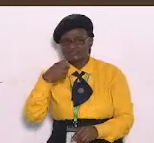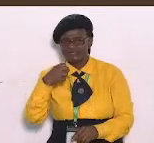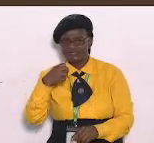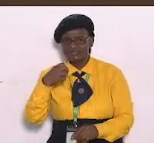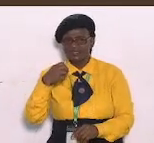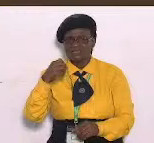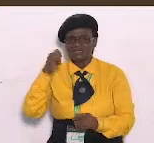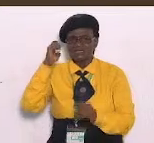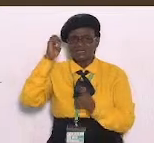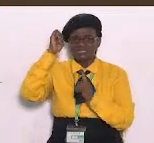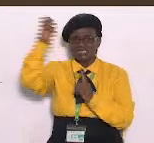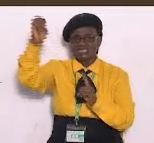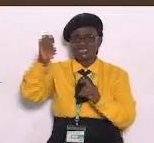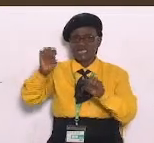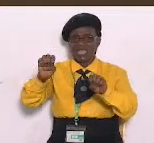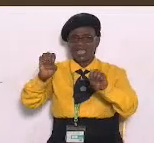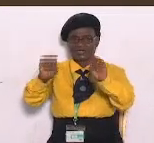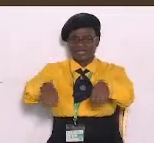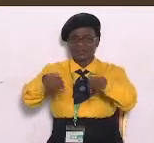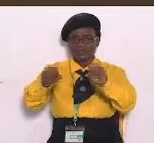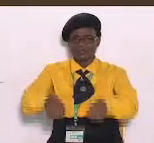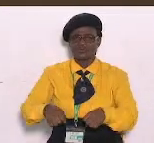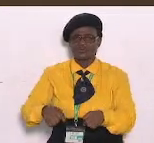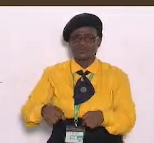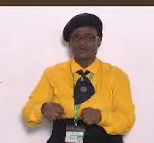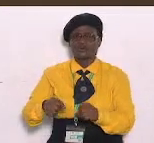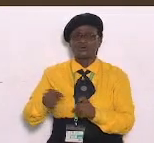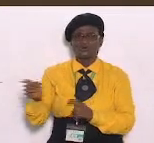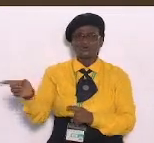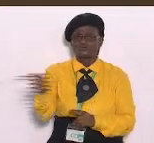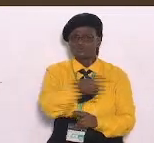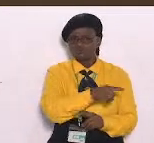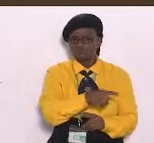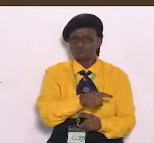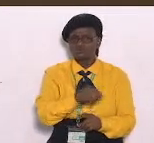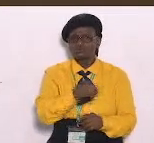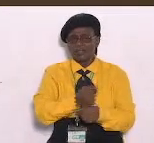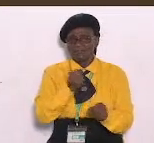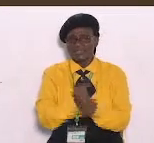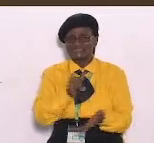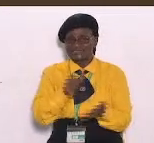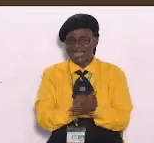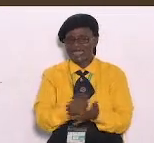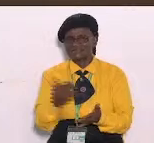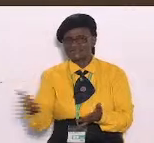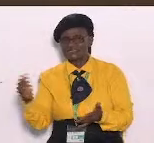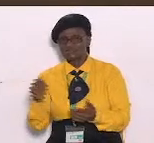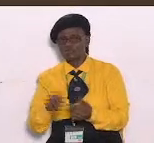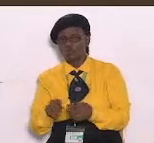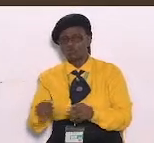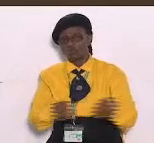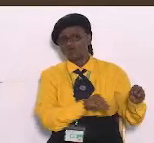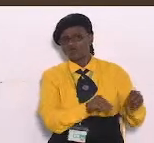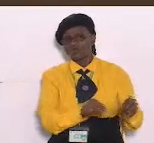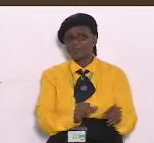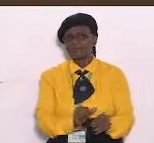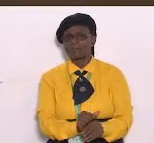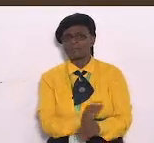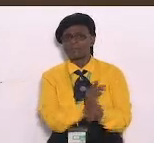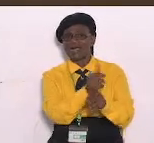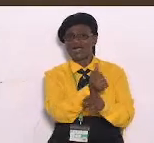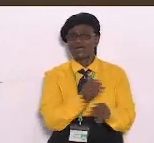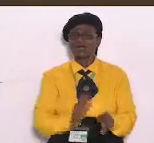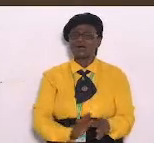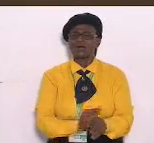cela le plus il te permet à travers cette foi maintenant